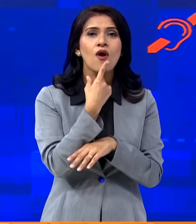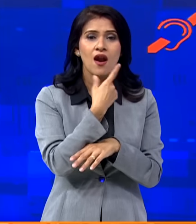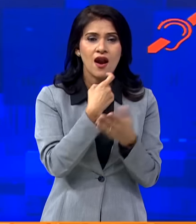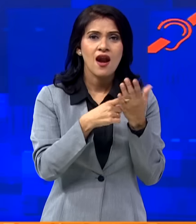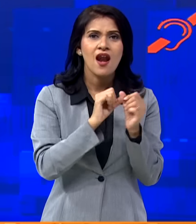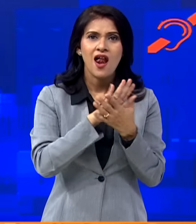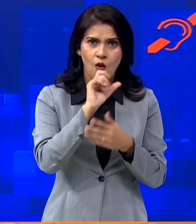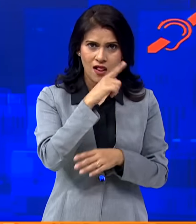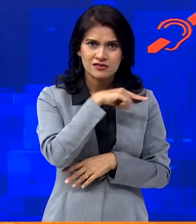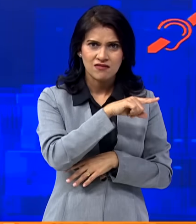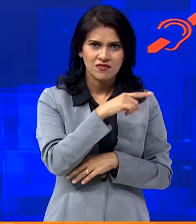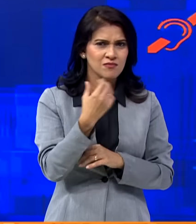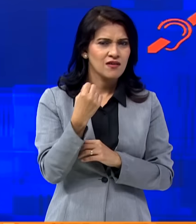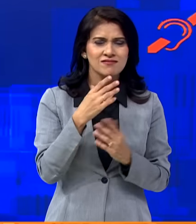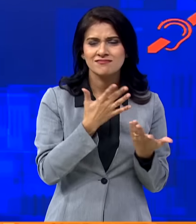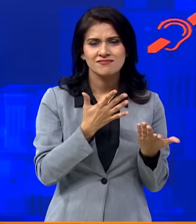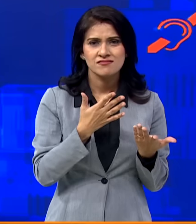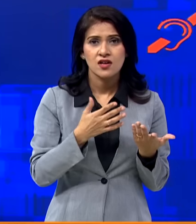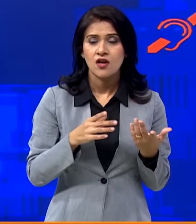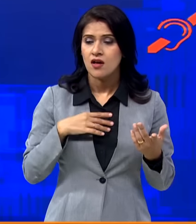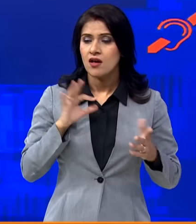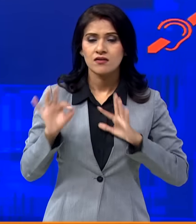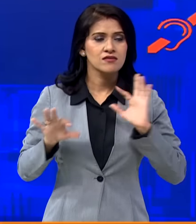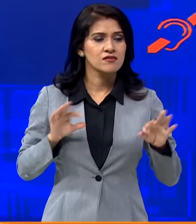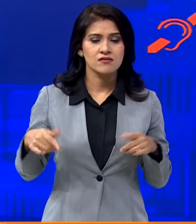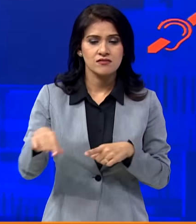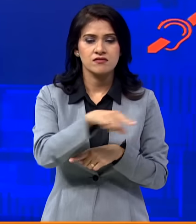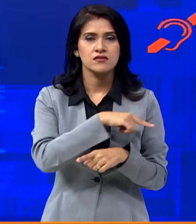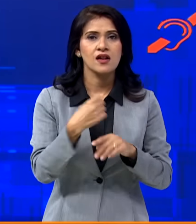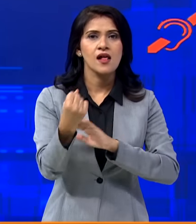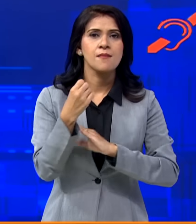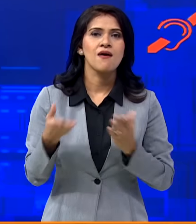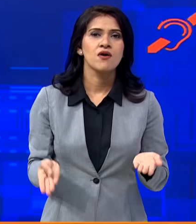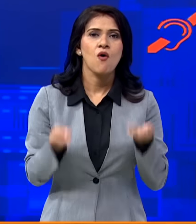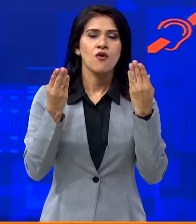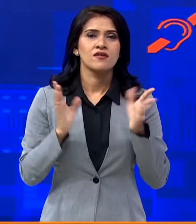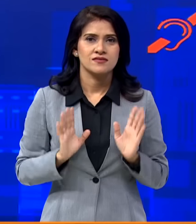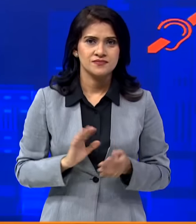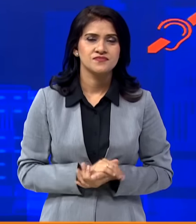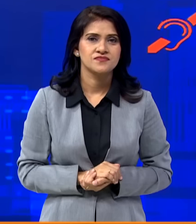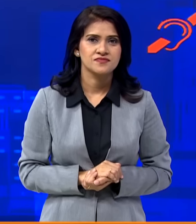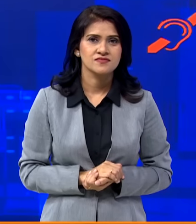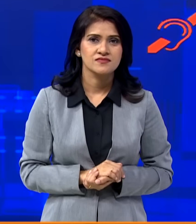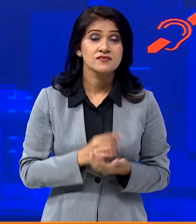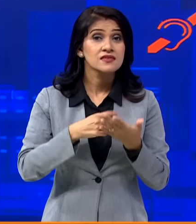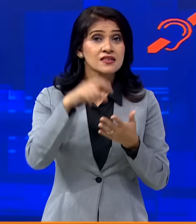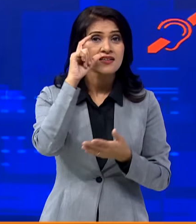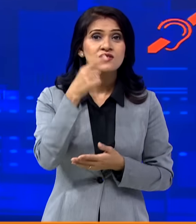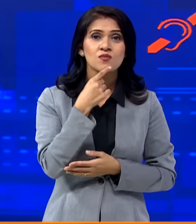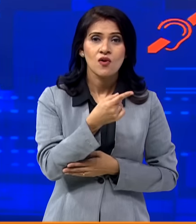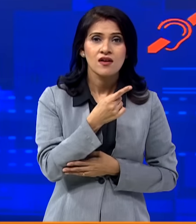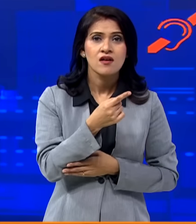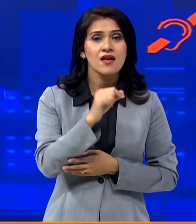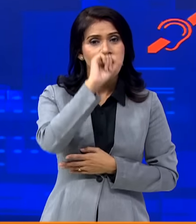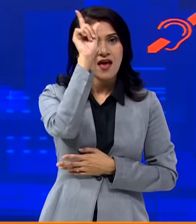लवर गट्टे चला रहे हैं आचार्य जी हम जो तस्वीरें देखते हैं जैसे राहुल गांधी ने जब भारत जोड़ यात्रा निकाली उस